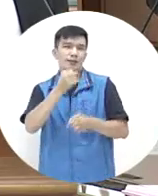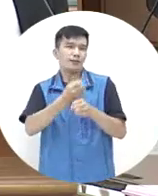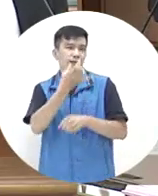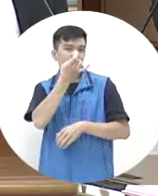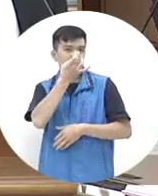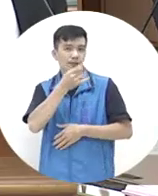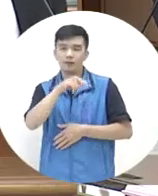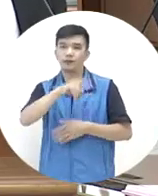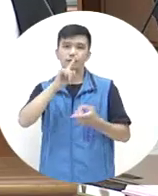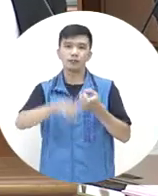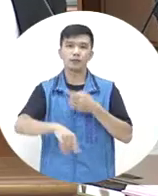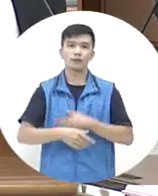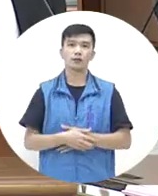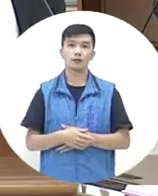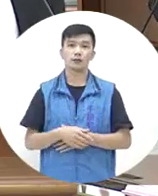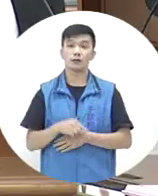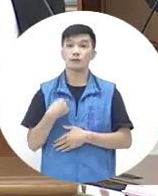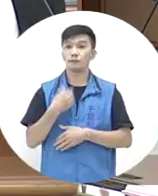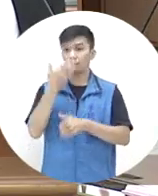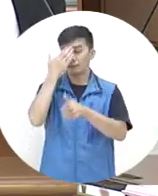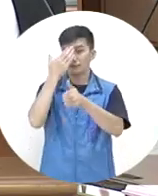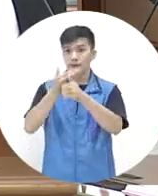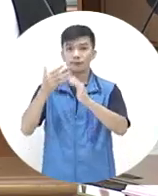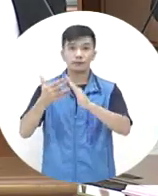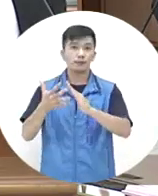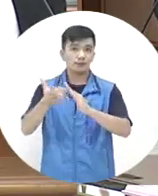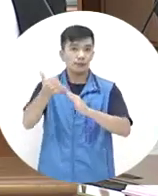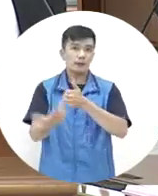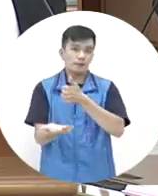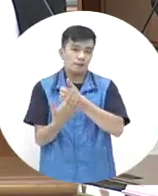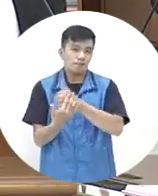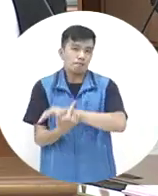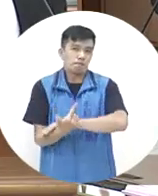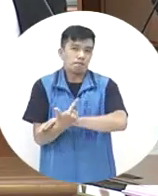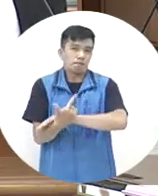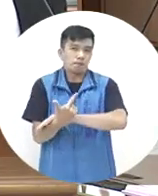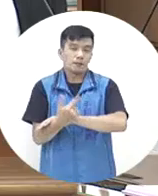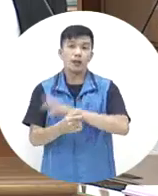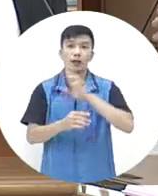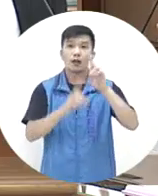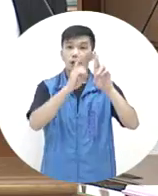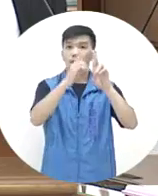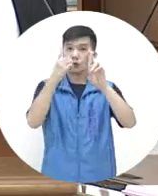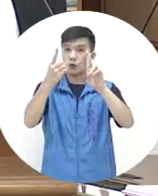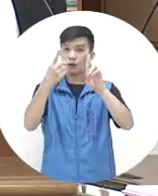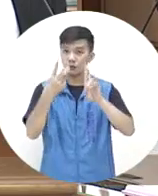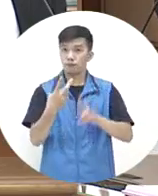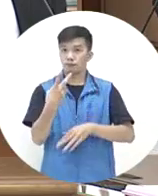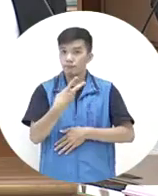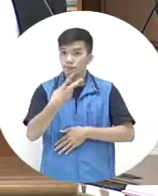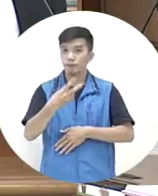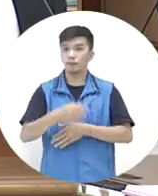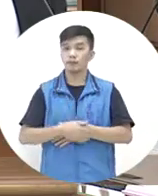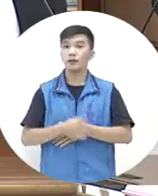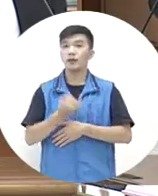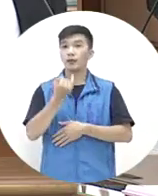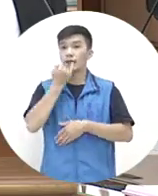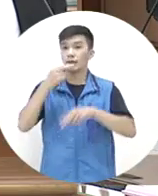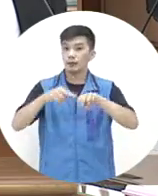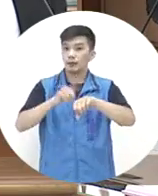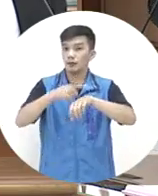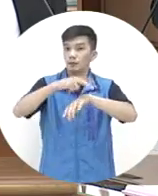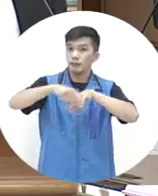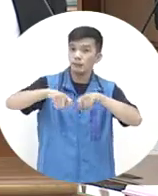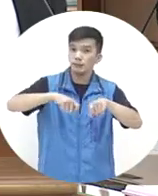我不断的拜托市长吼、哦，这个应该要赶快把 RD1 跟 RD2 这个可行性里面有关